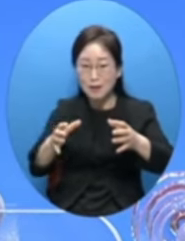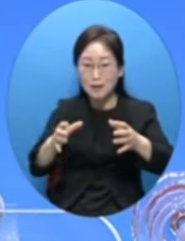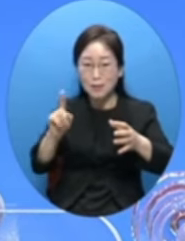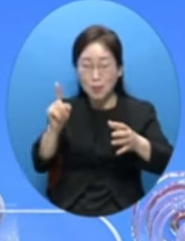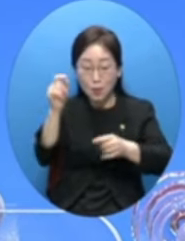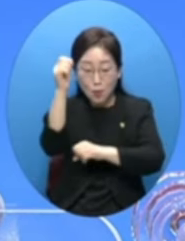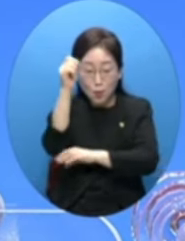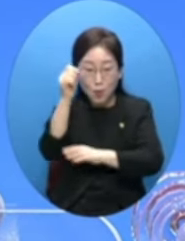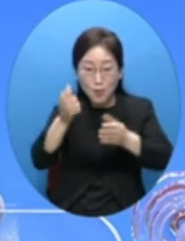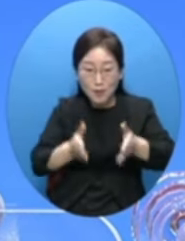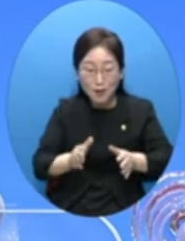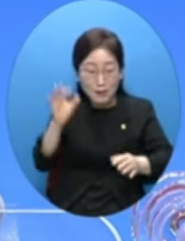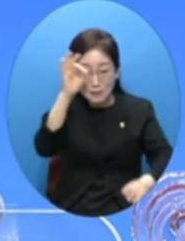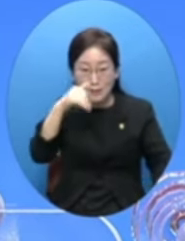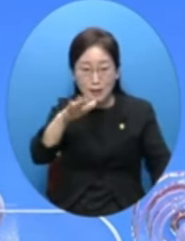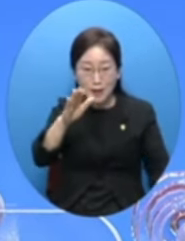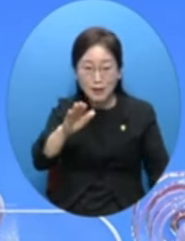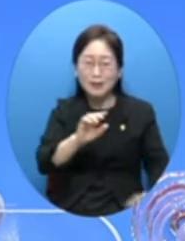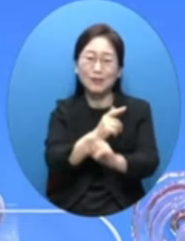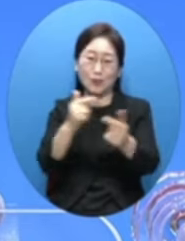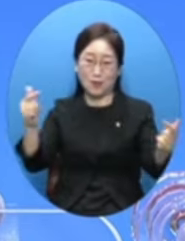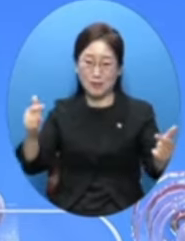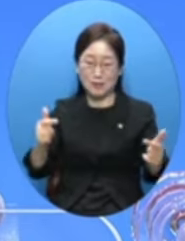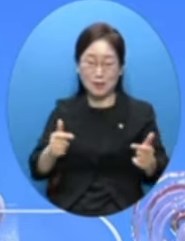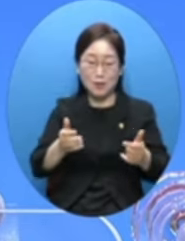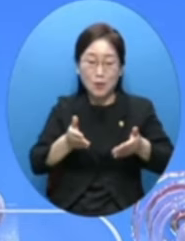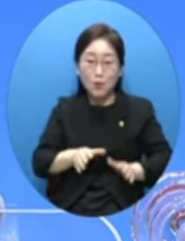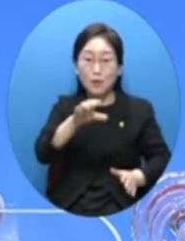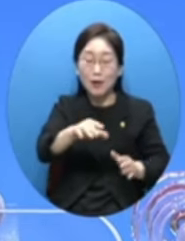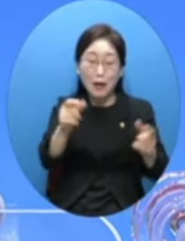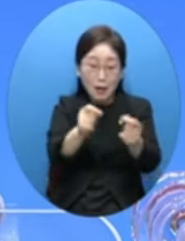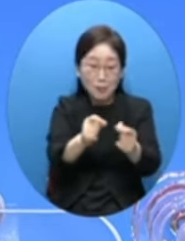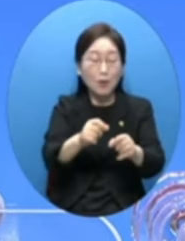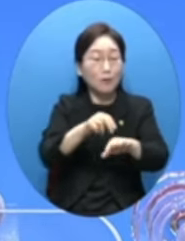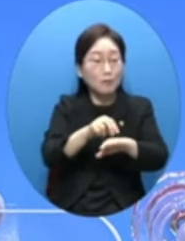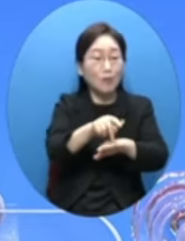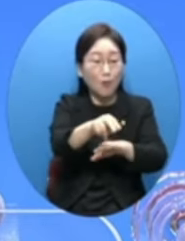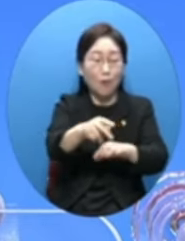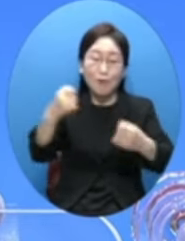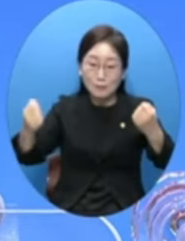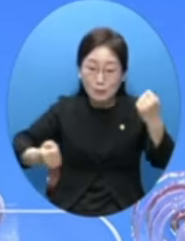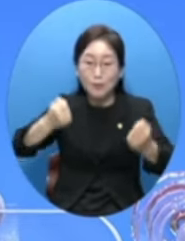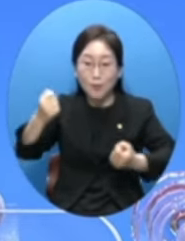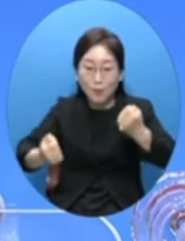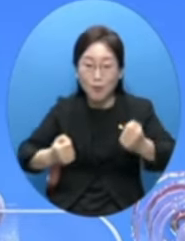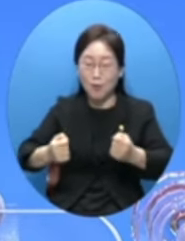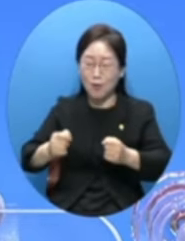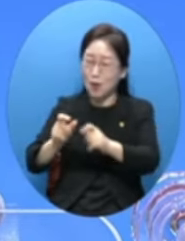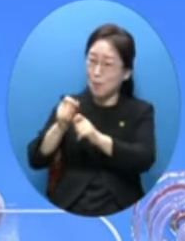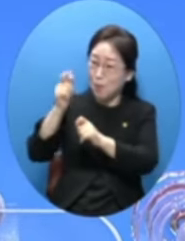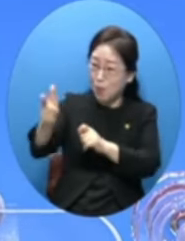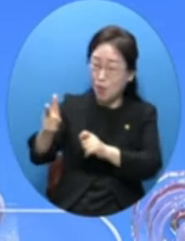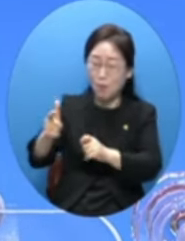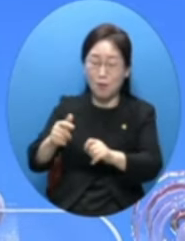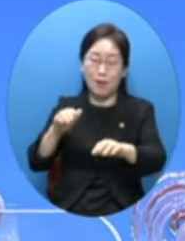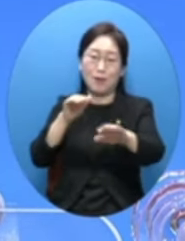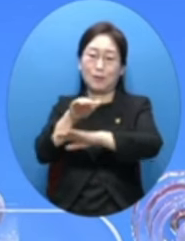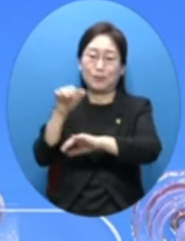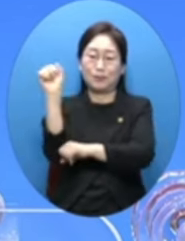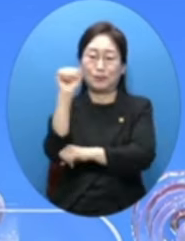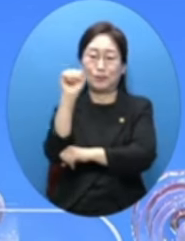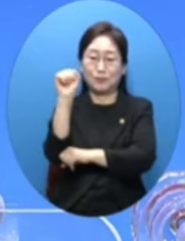방법은 가지가지입니다. 고향이 가까운 데 있는 분들은 걸어가기도 하고 자전거를 타고 갈 수도 있고 또 멀리 있는 분들은 자동차로